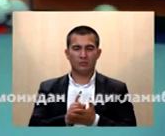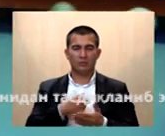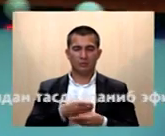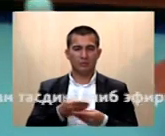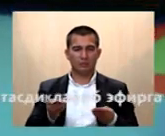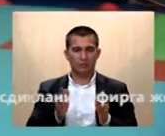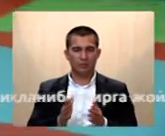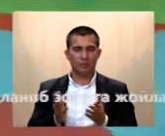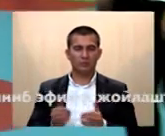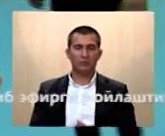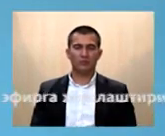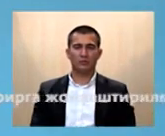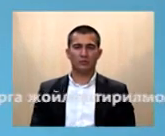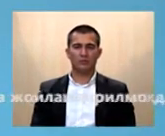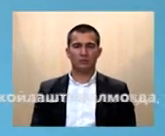sizlarga